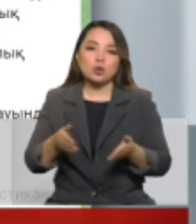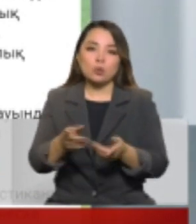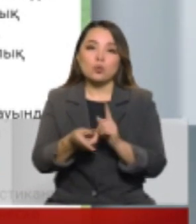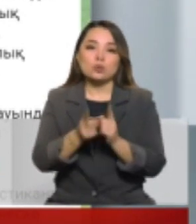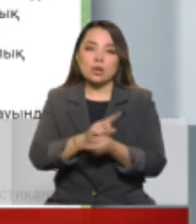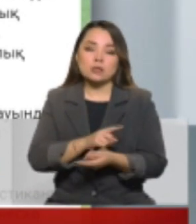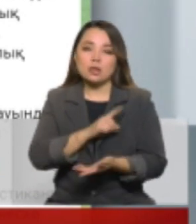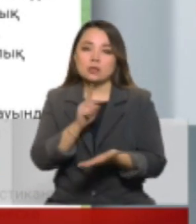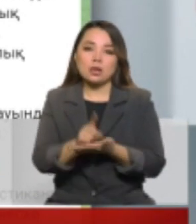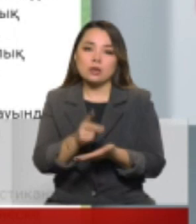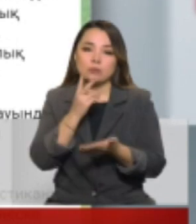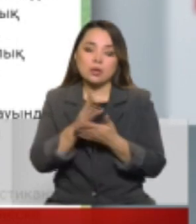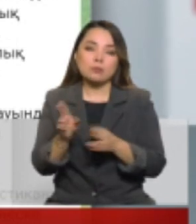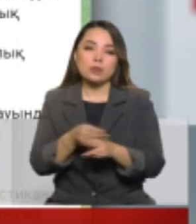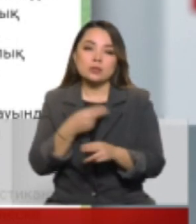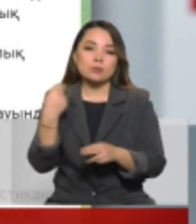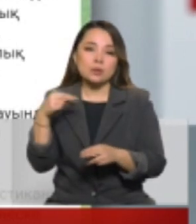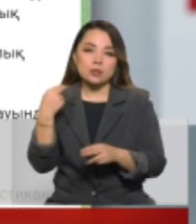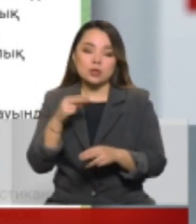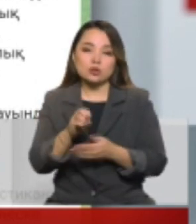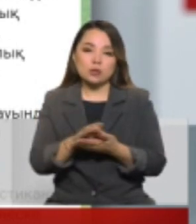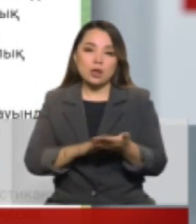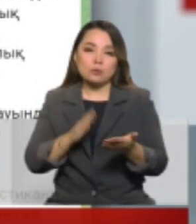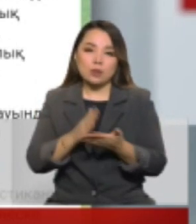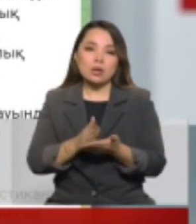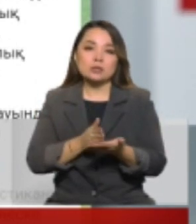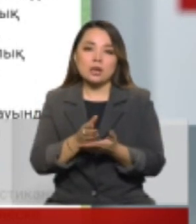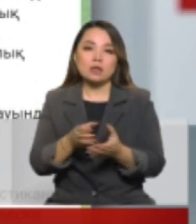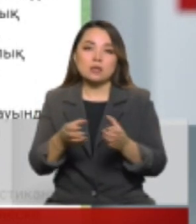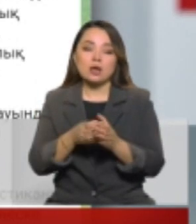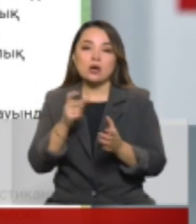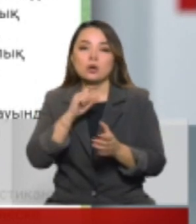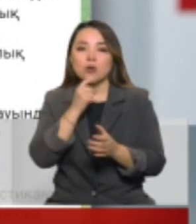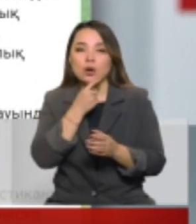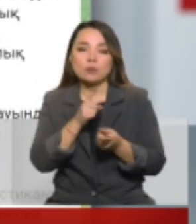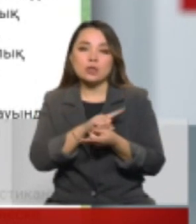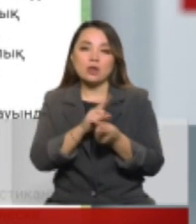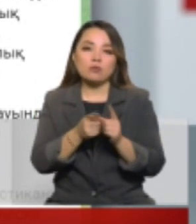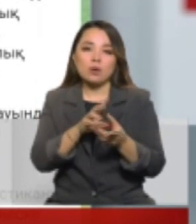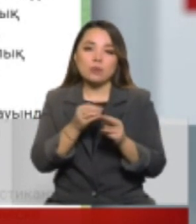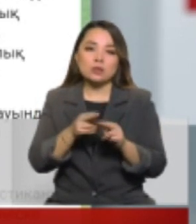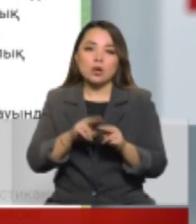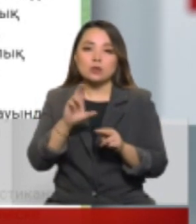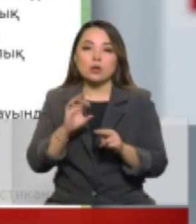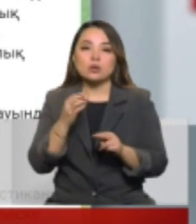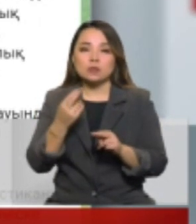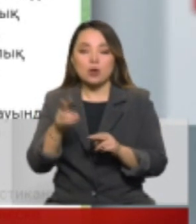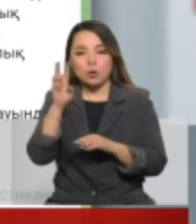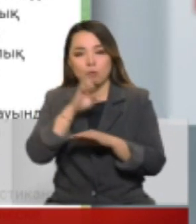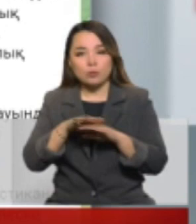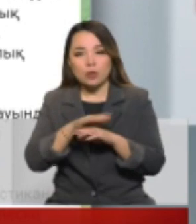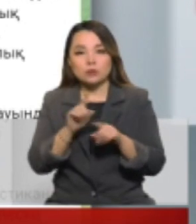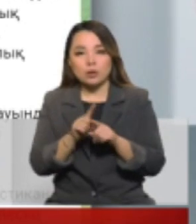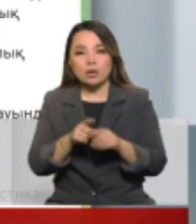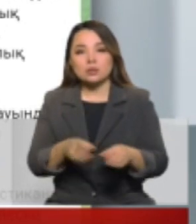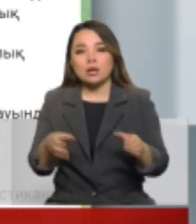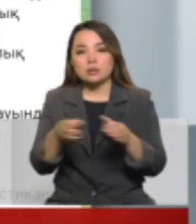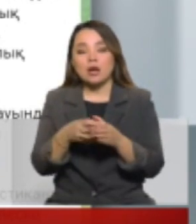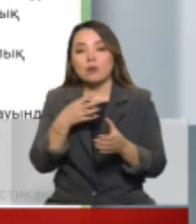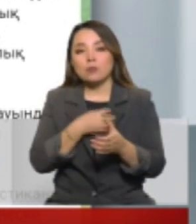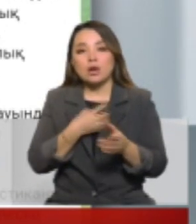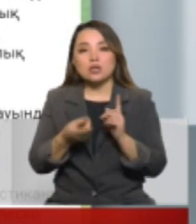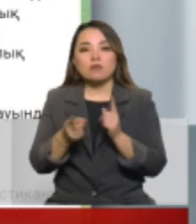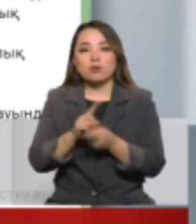өзгерту үдерісі үздіксіз жалғасып келеді. Саяси және экономикалық реформалармен қатар әлеуметтік гуманитарлық салада да